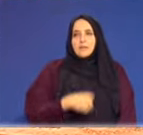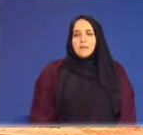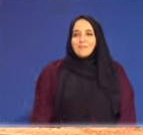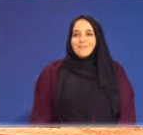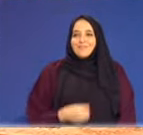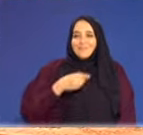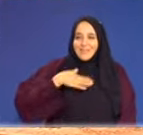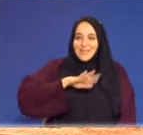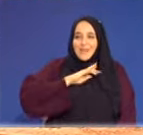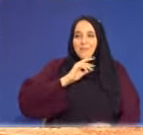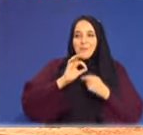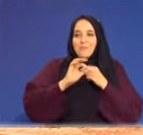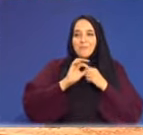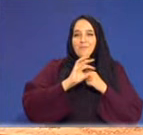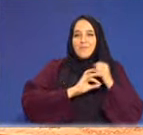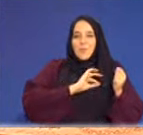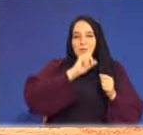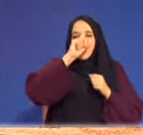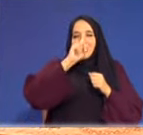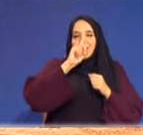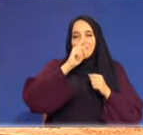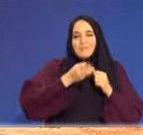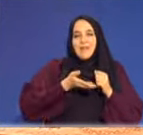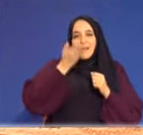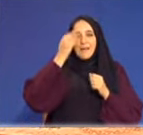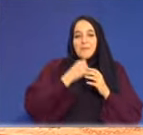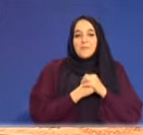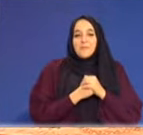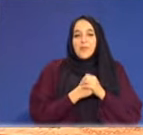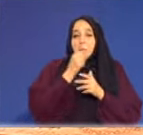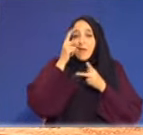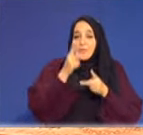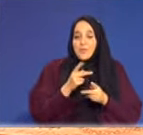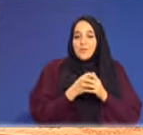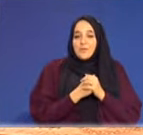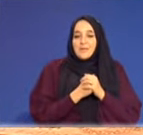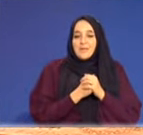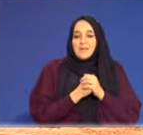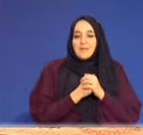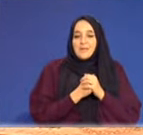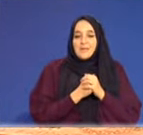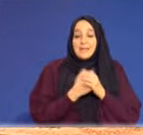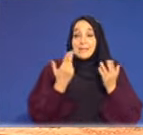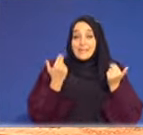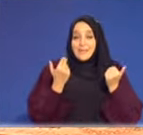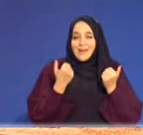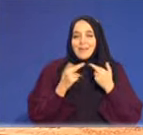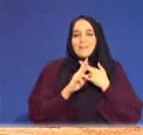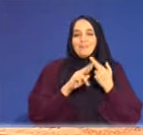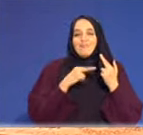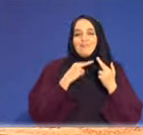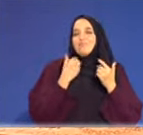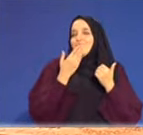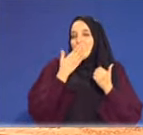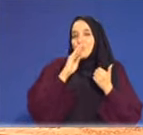الله تعالى وبركاته. مرحبا بك أم خالد في برنامج والصلح خير. ومرحبا، وش راكم انتم؟ لاباس؟ الحمد